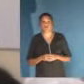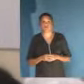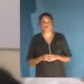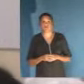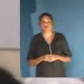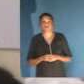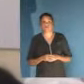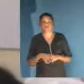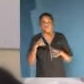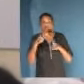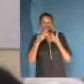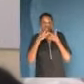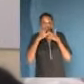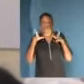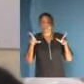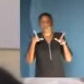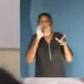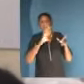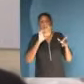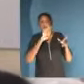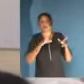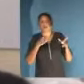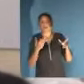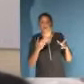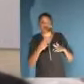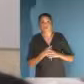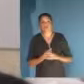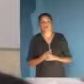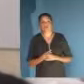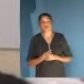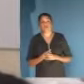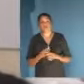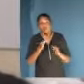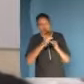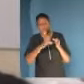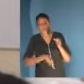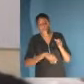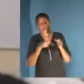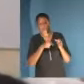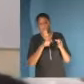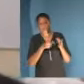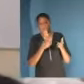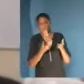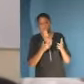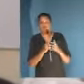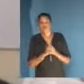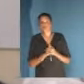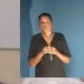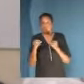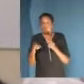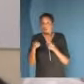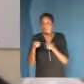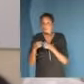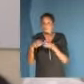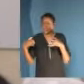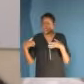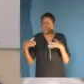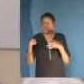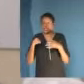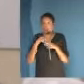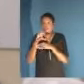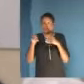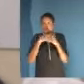La langue créole, je vois, on écrit dans les conclusions, c'est parlé par une majorité de Martiniquais. C'est parlé par